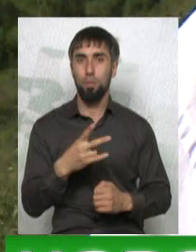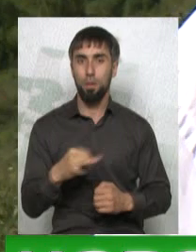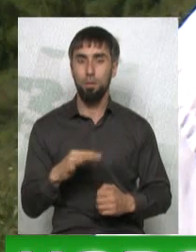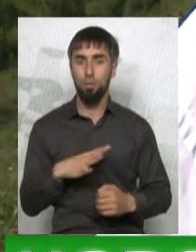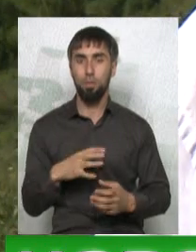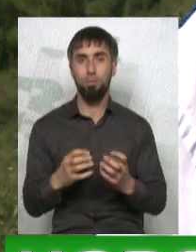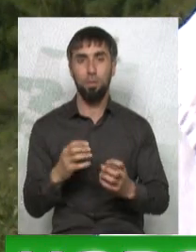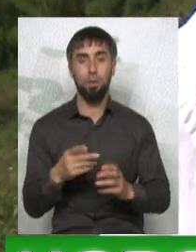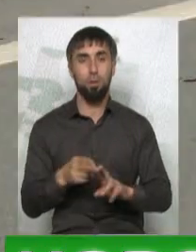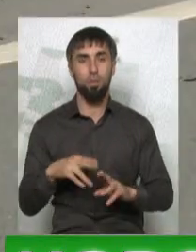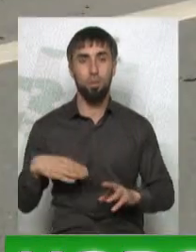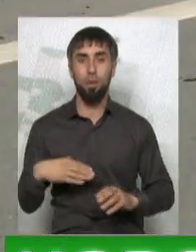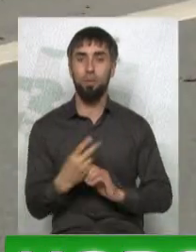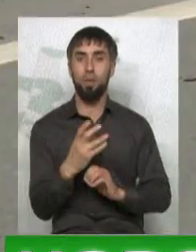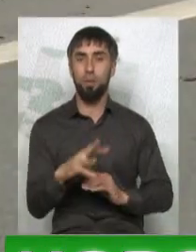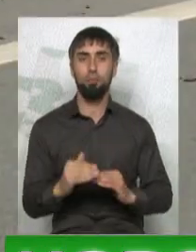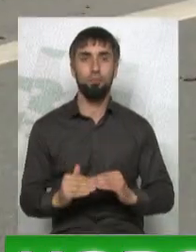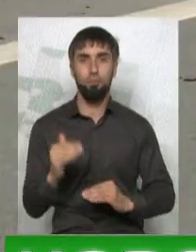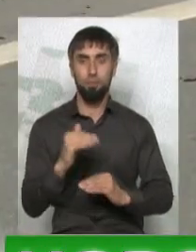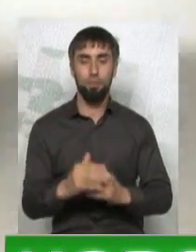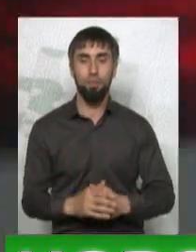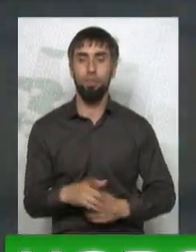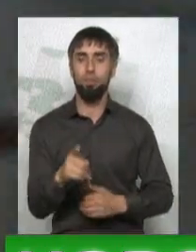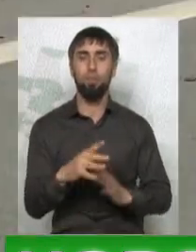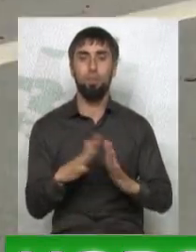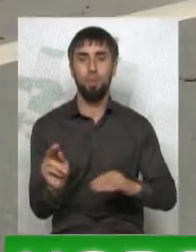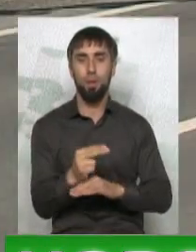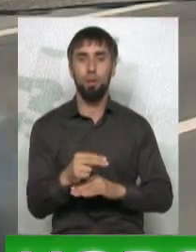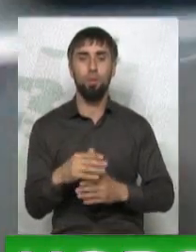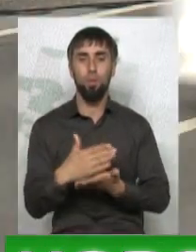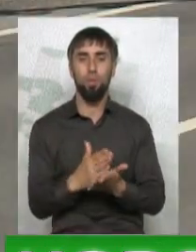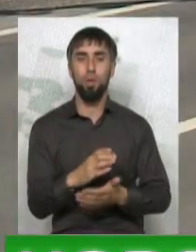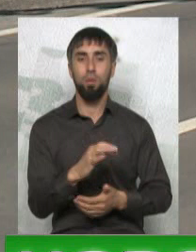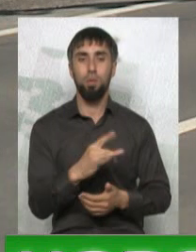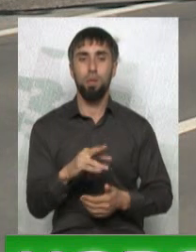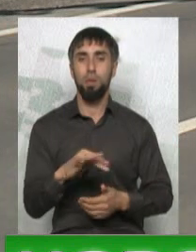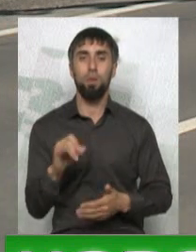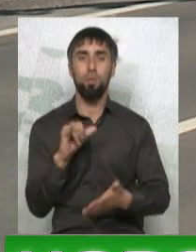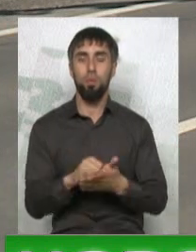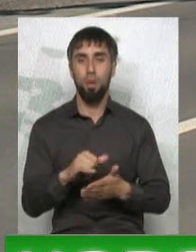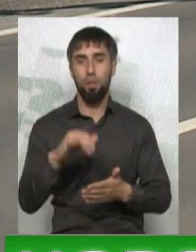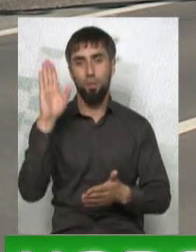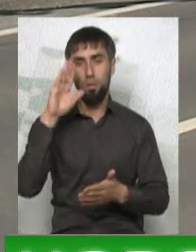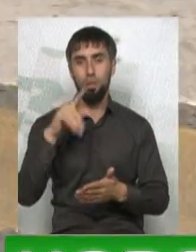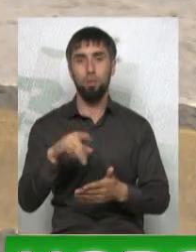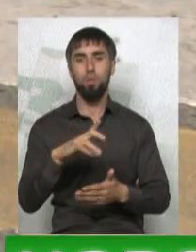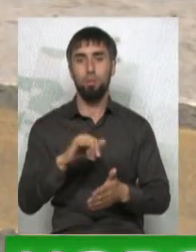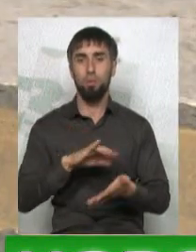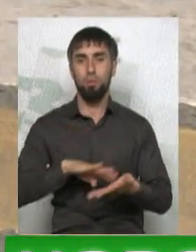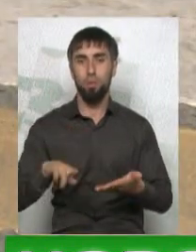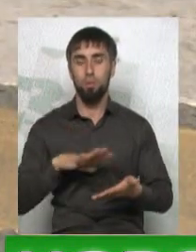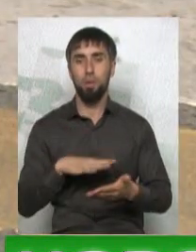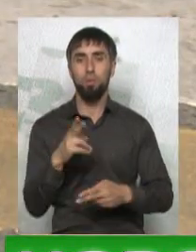мелкозернистый, 12 сантиметров. В рамках масштабной реконструкции на участке дороги Сурхахи-Яндри установили водопропускные трубы,